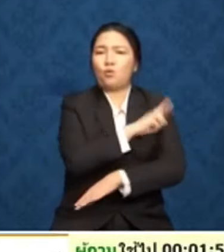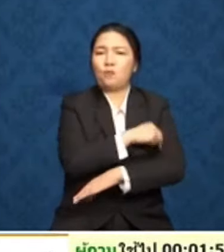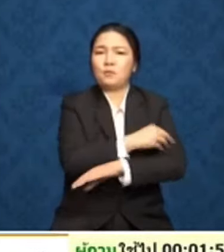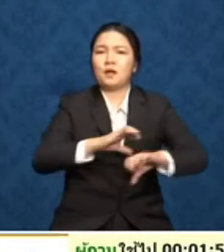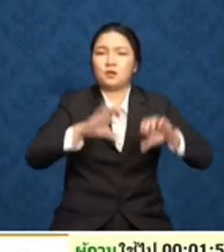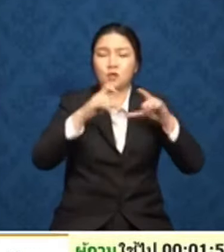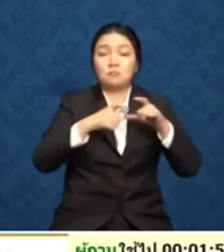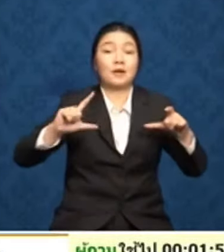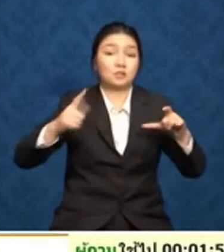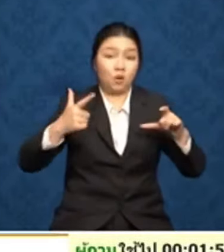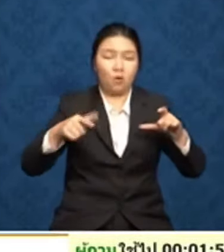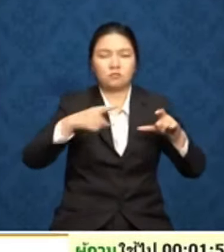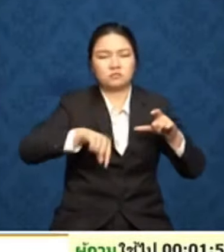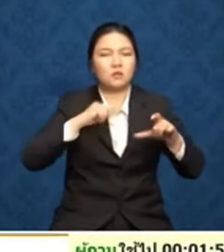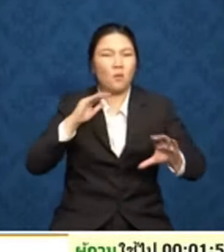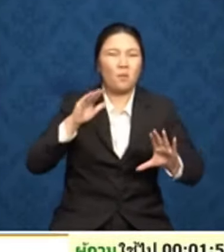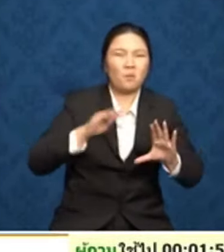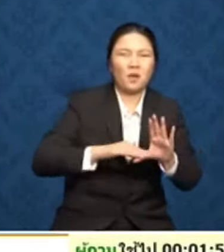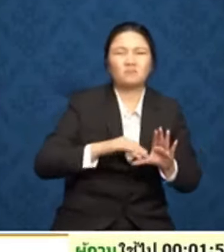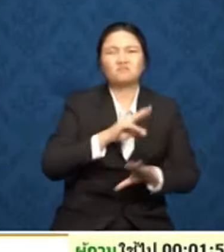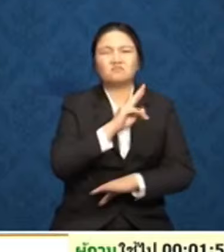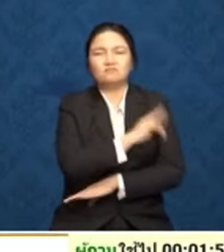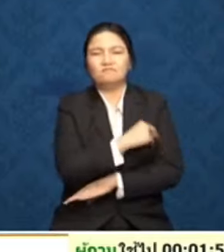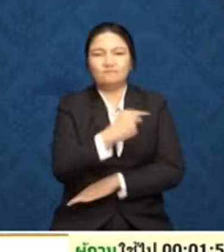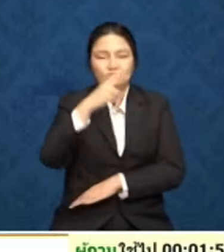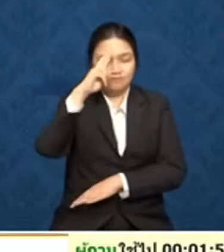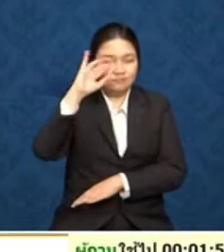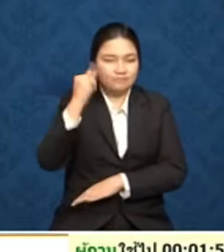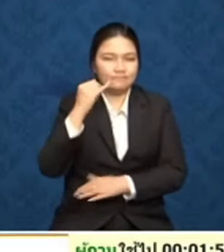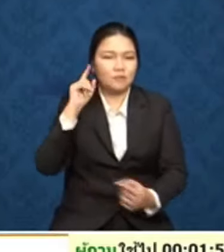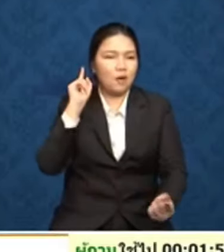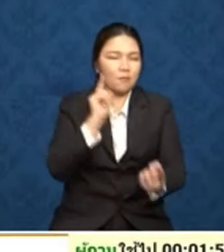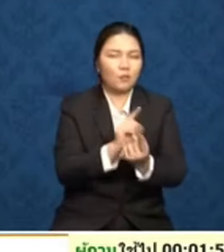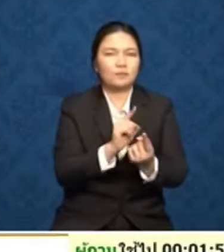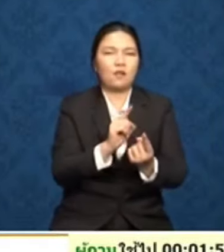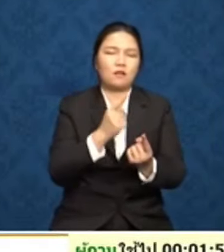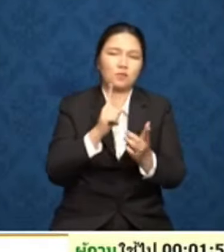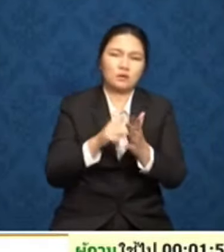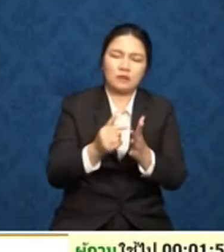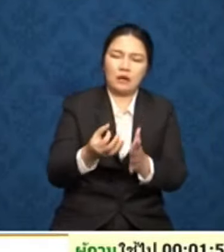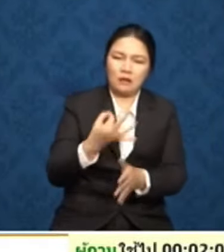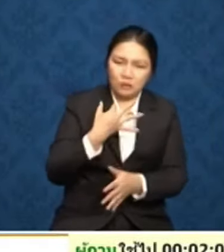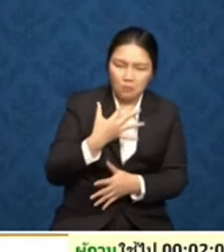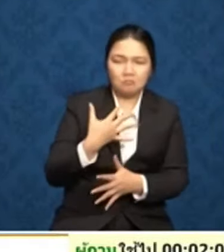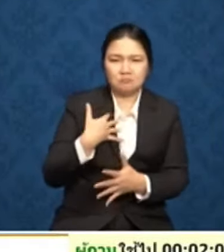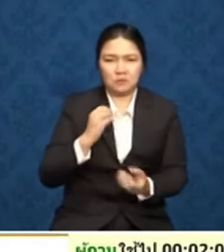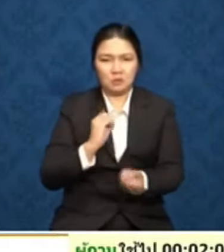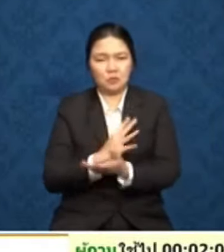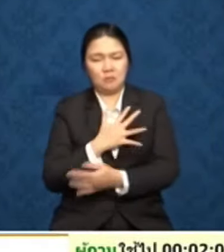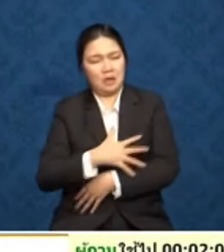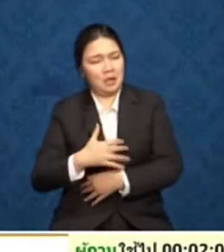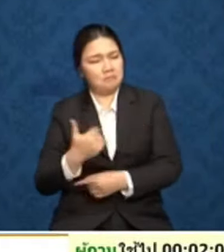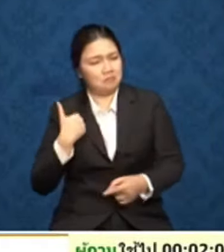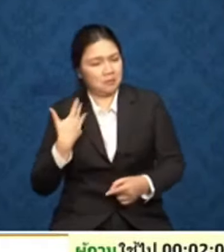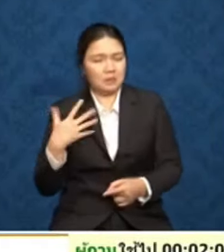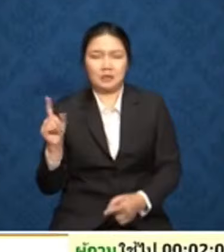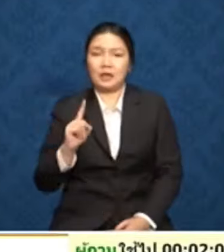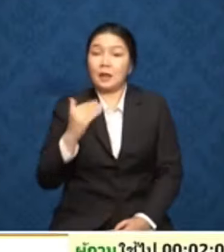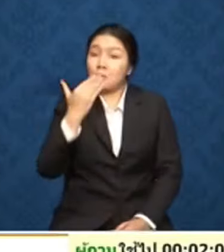ทเนี่ยอาจจะต้องลุ้นค่ะว่ายาที่ใช้เนี่ยจะเจอกับเอฟเฟกต์หรือเปล่าเพราะว่าปัญหาที่พ